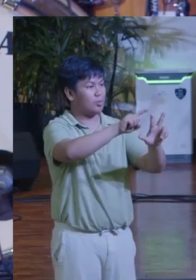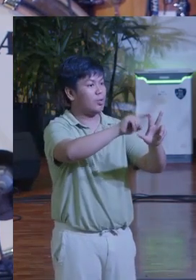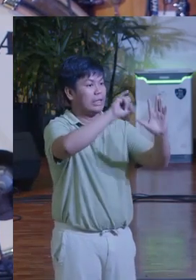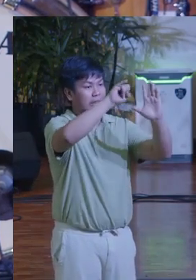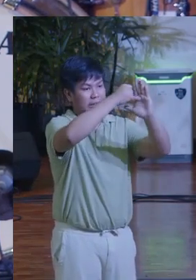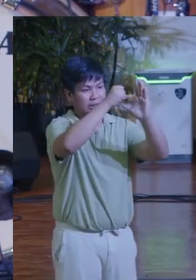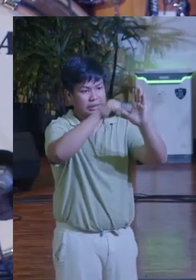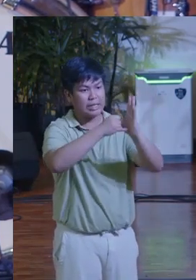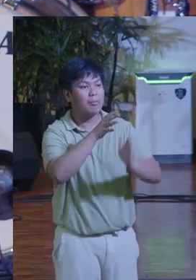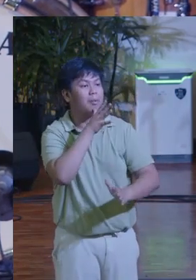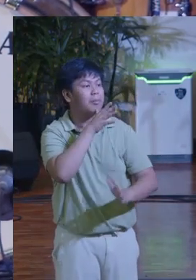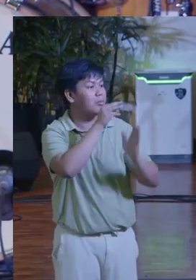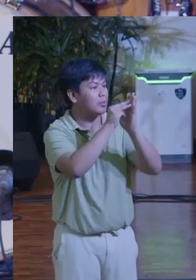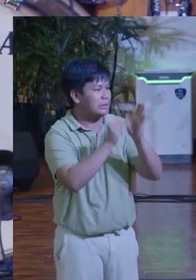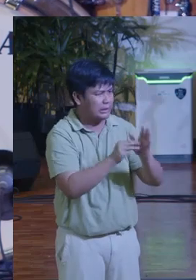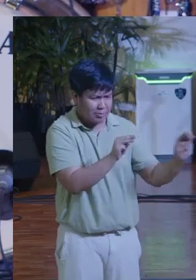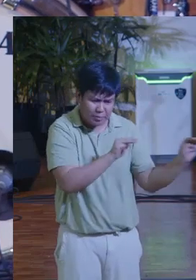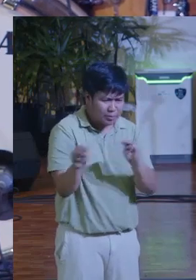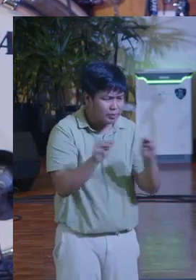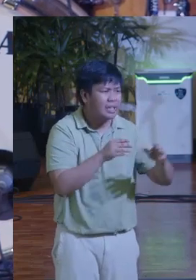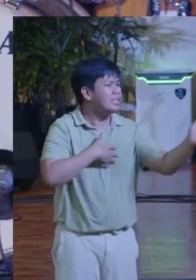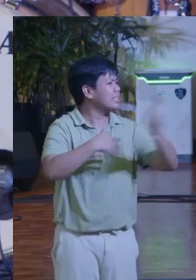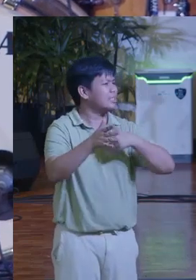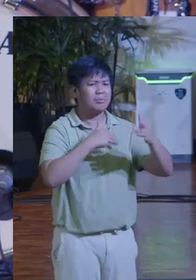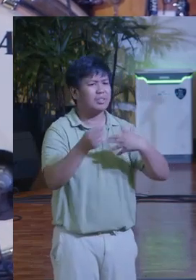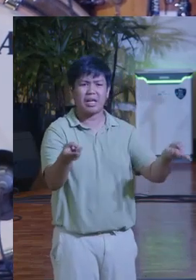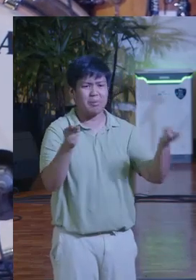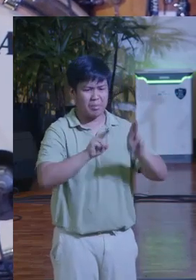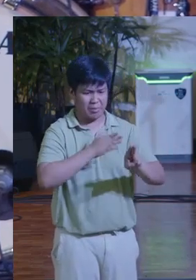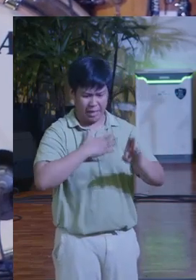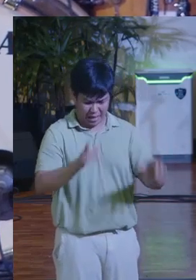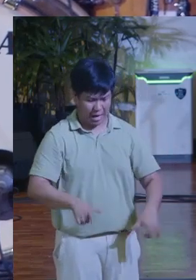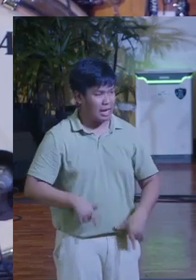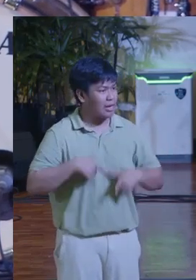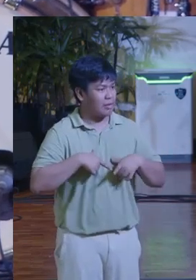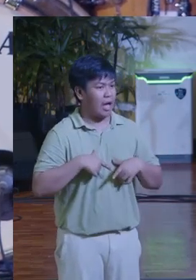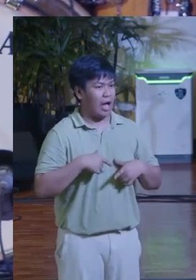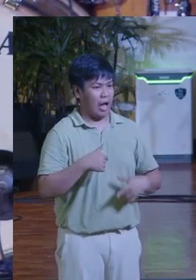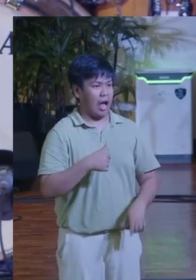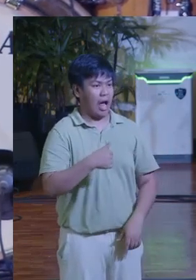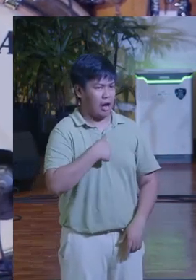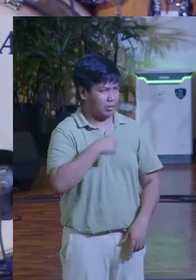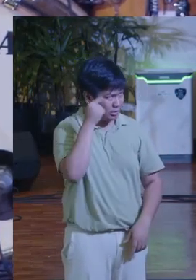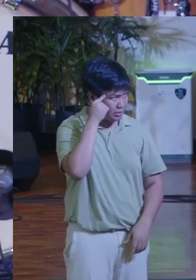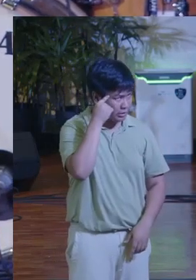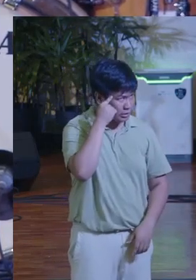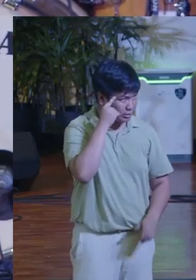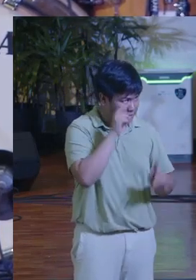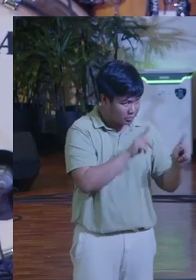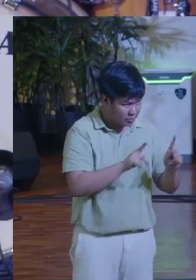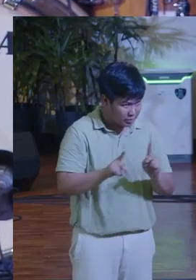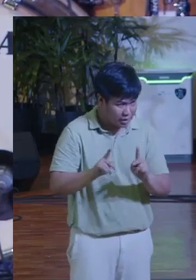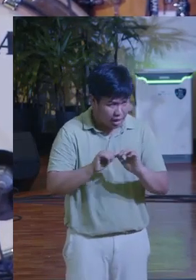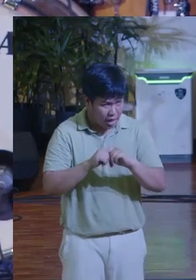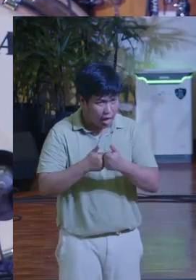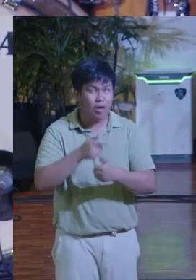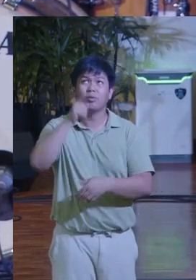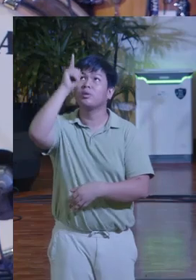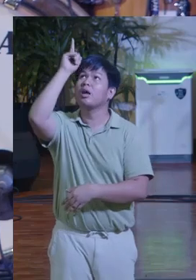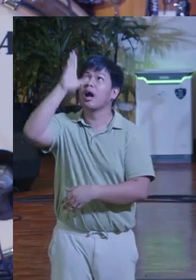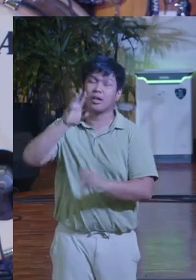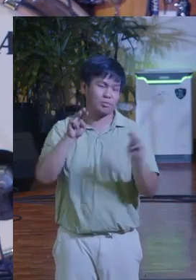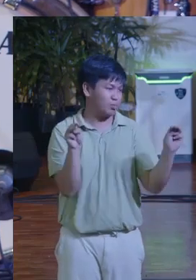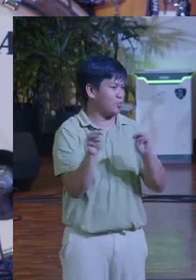Kahit na ano pa ang mangyari para kay Jochebed, wala nang mas ligtas pang lugar kundi ang makapangyarihang kamay ng